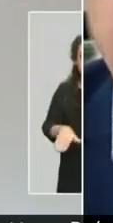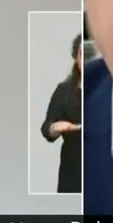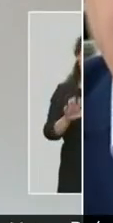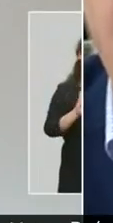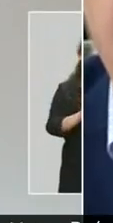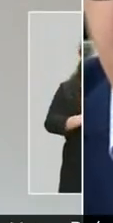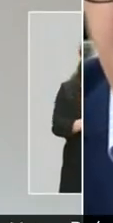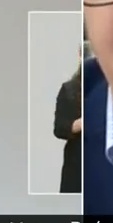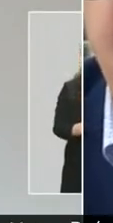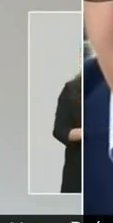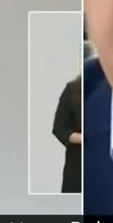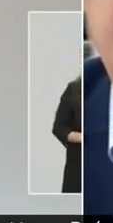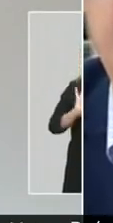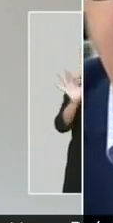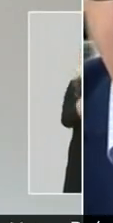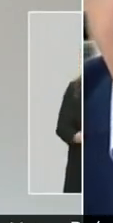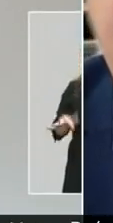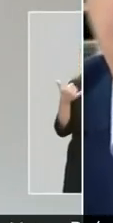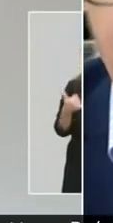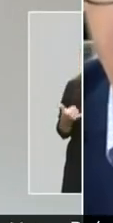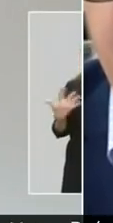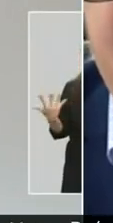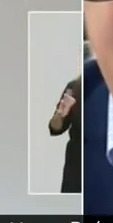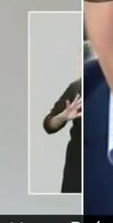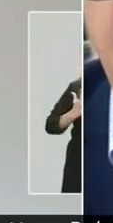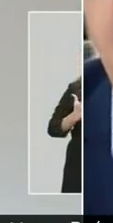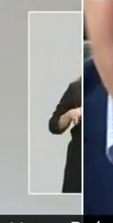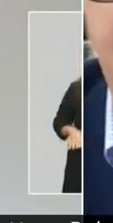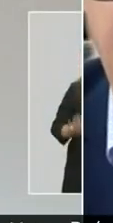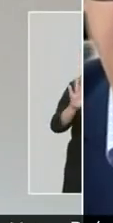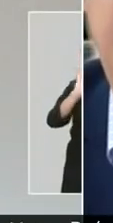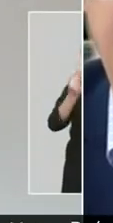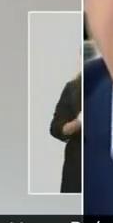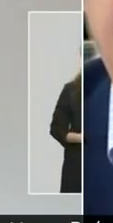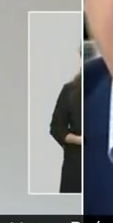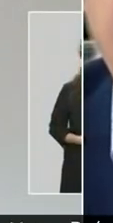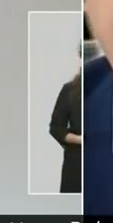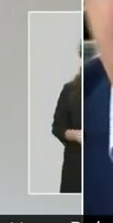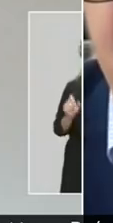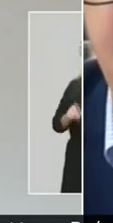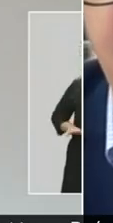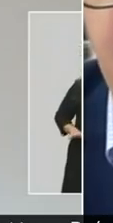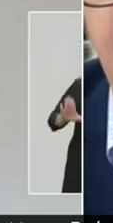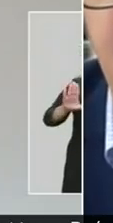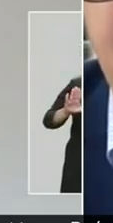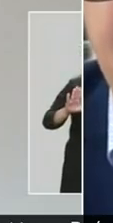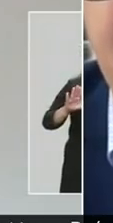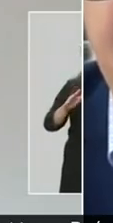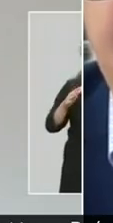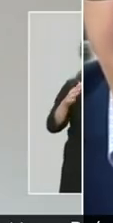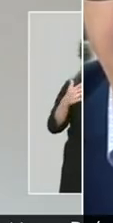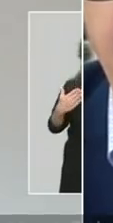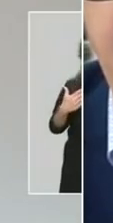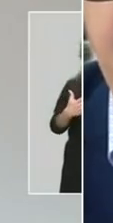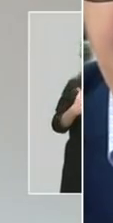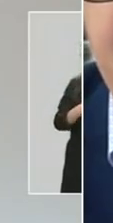clair, pouvoir prendre le risque de ne pas utiliser tout le flacon si on veut quand même vacciner les gens. Si cette priorité est là, il faut avoir suffisamment de vaccins en stock. Merci